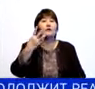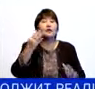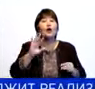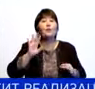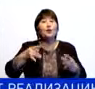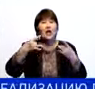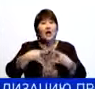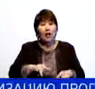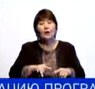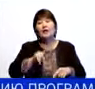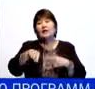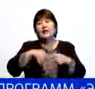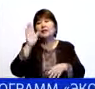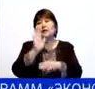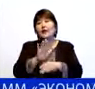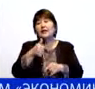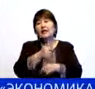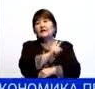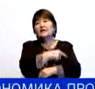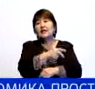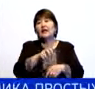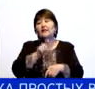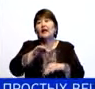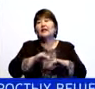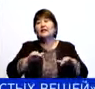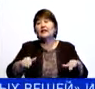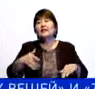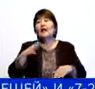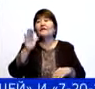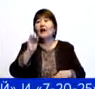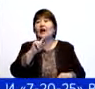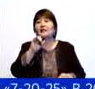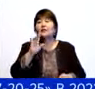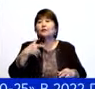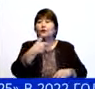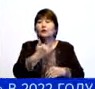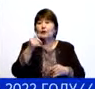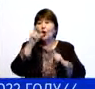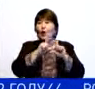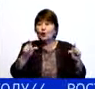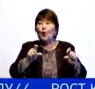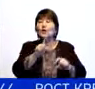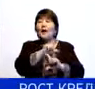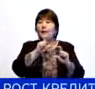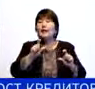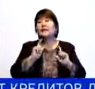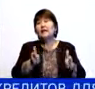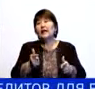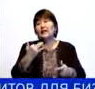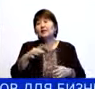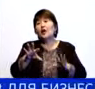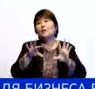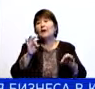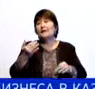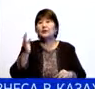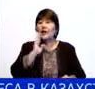родов согласно постановлению главного санитарного врача детей вакцины fazer можно прививать на базе школ и поликлиник согласия и по выбору